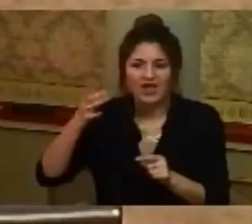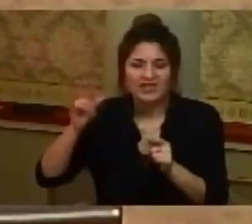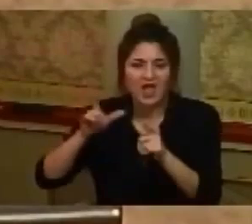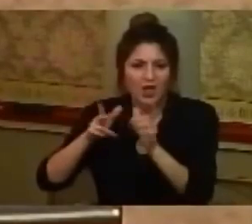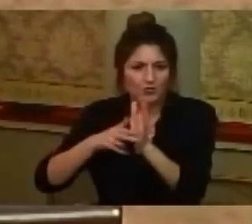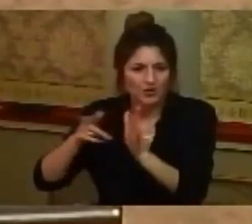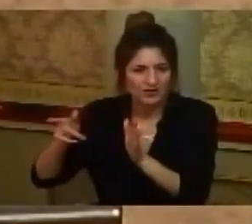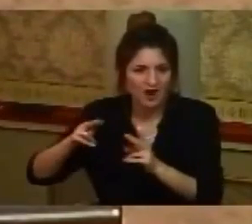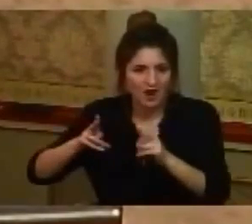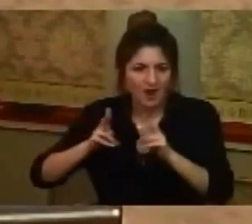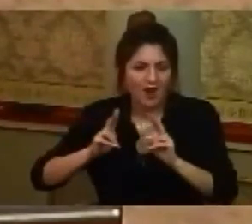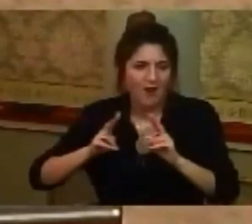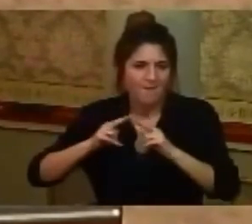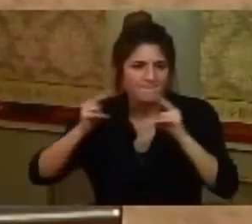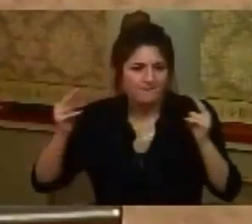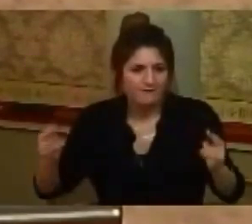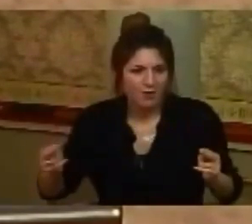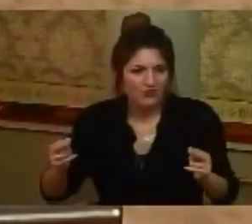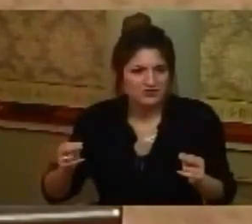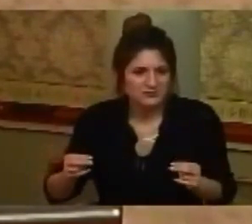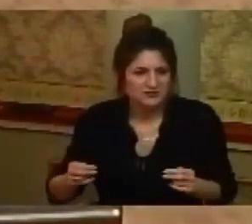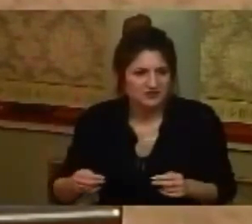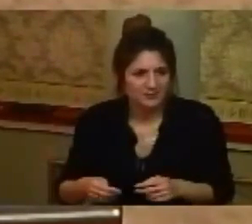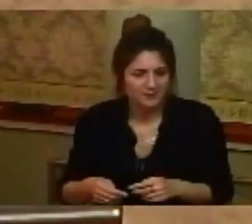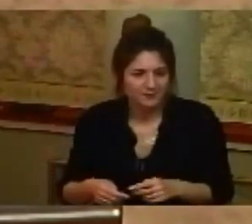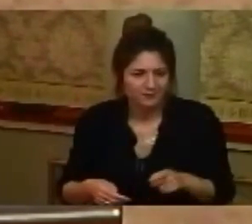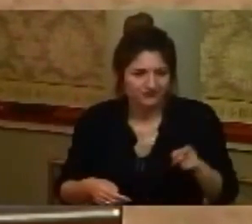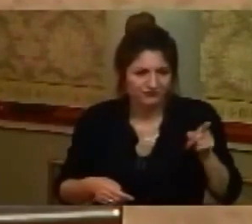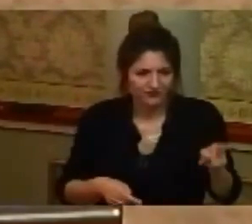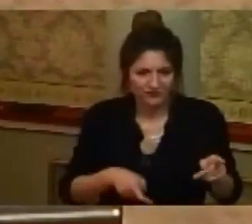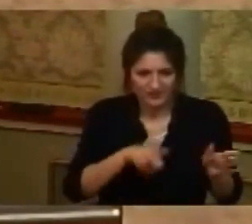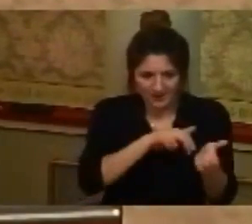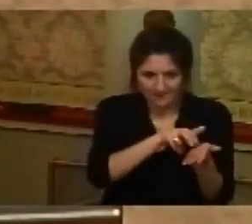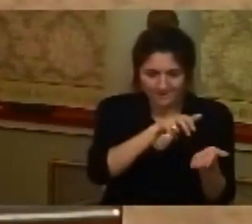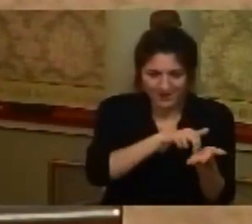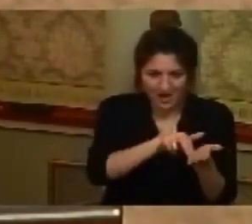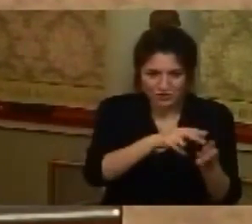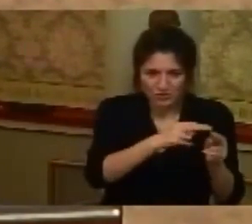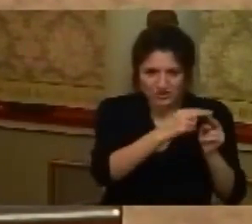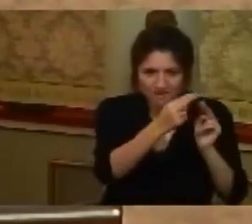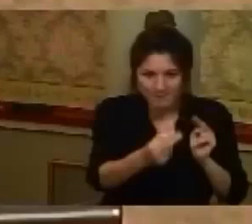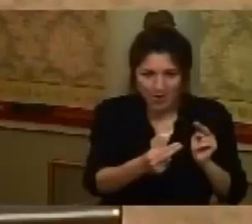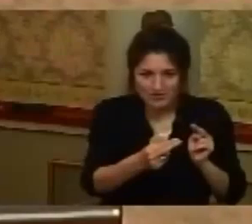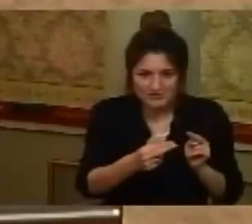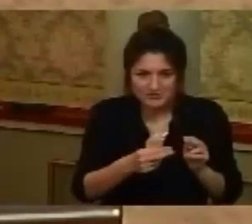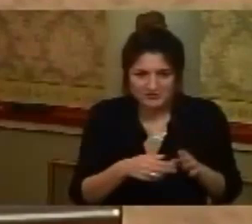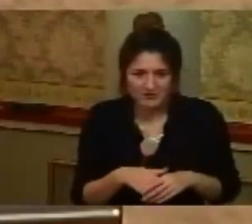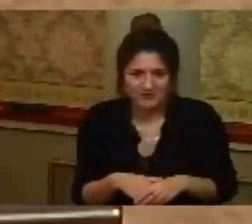postoji priča o dva mosta, jedan je onaj pješački, jedan je